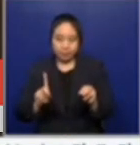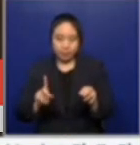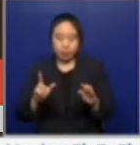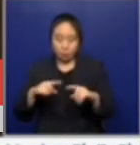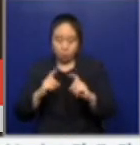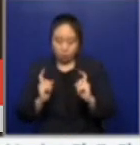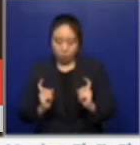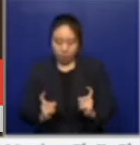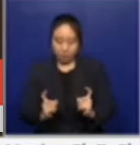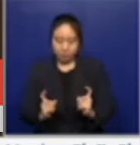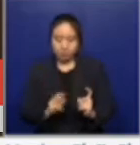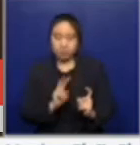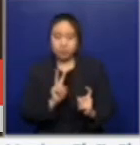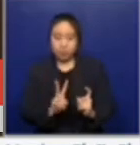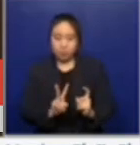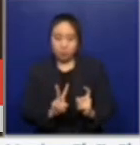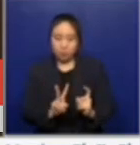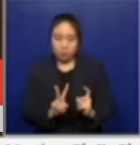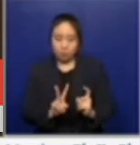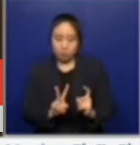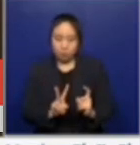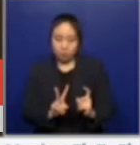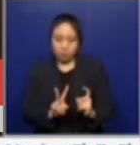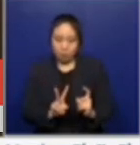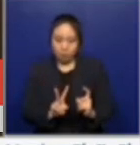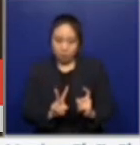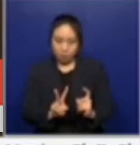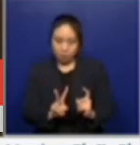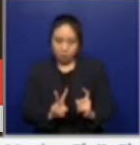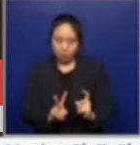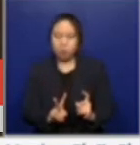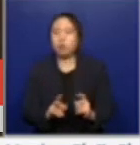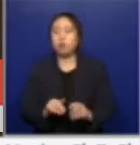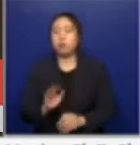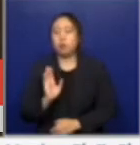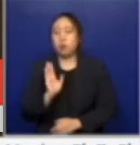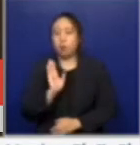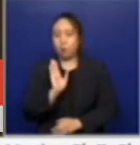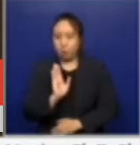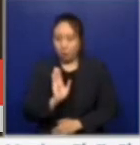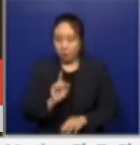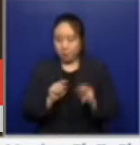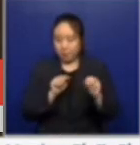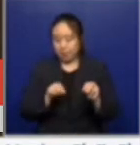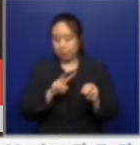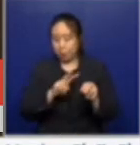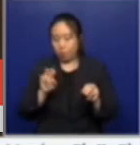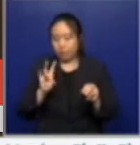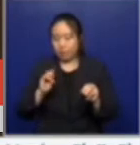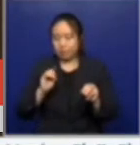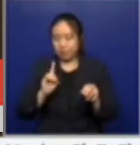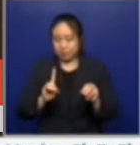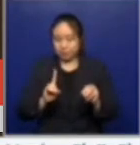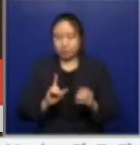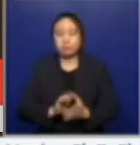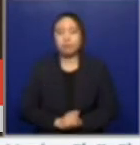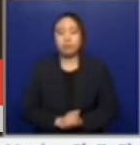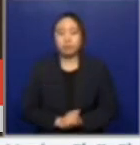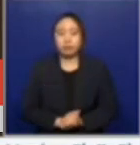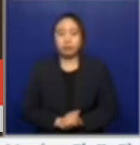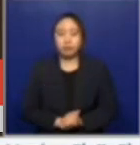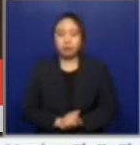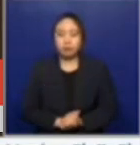บ2ของวงเล็บ2ของมาตรา271